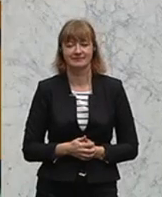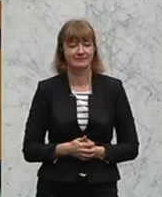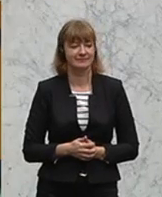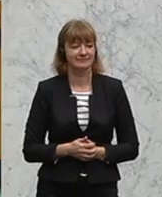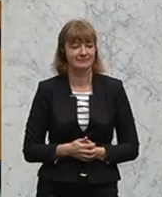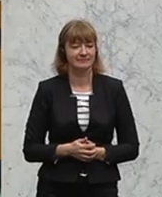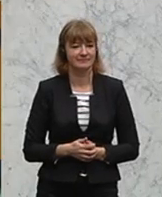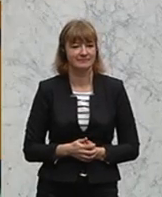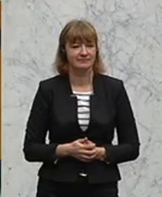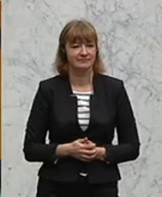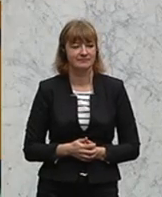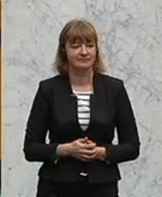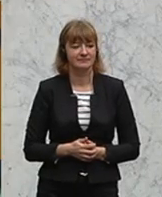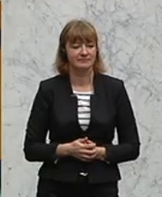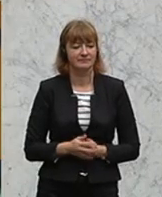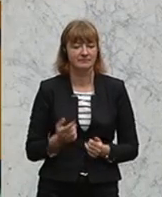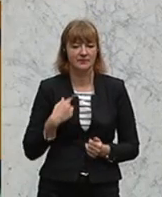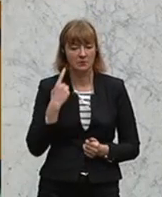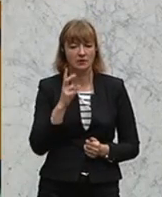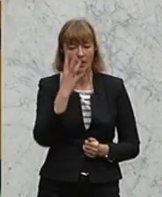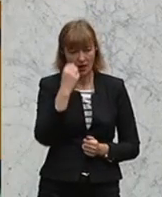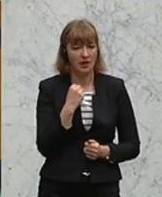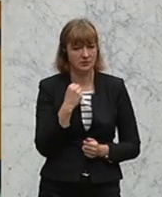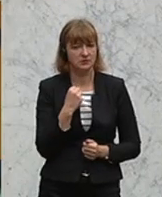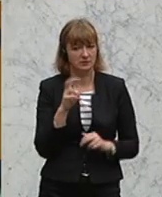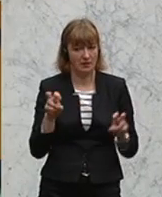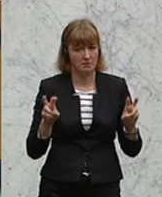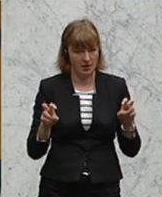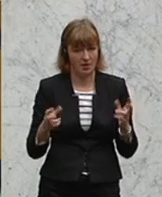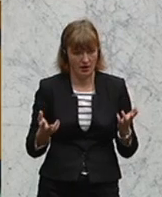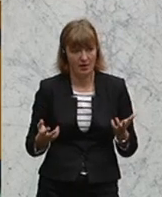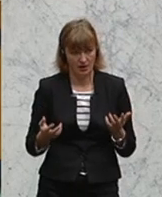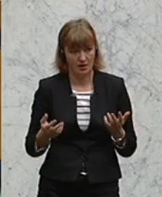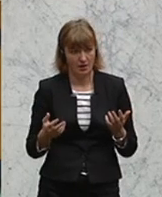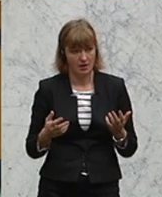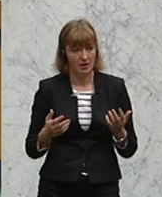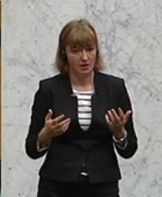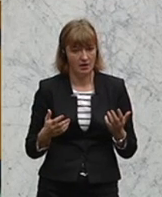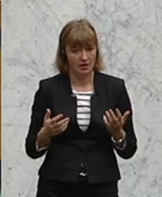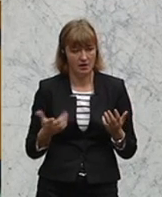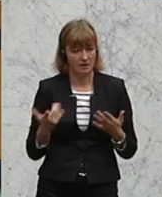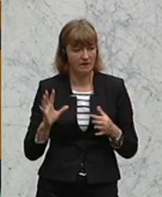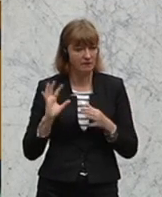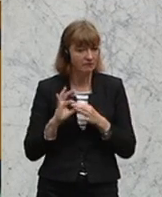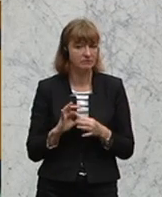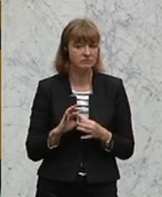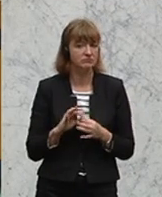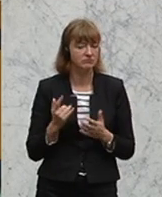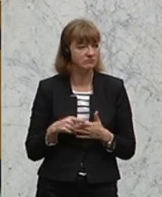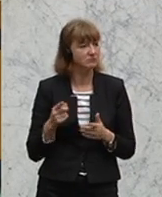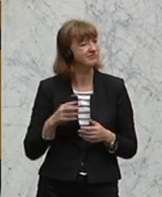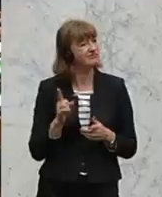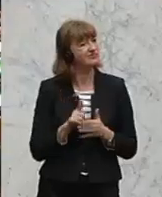Ich würde das nicht verwitzeln. Ich glaube, das ist eine ganz ernsthafte Thematik. Die führt auch direkt ins Herzen